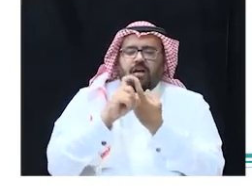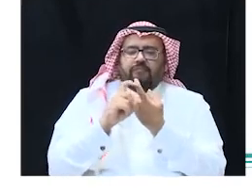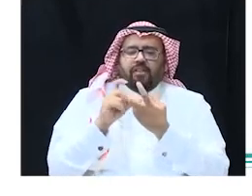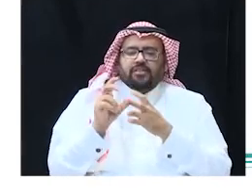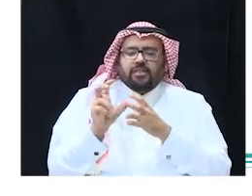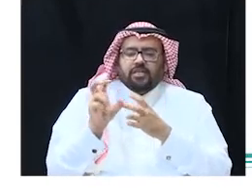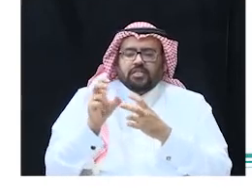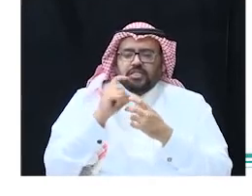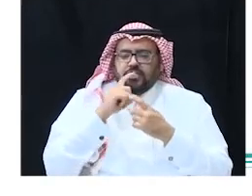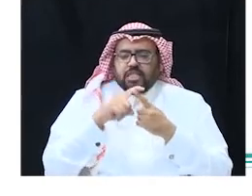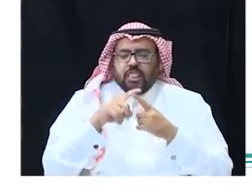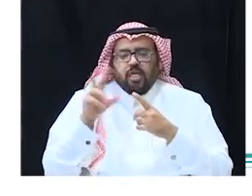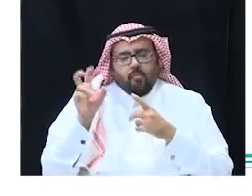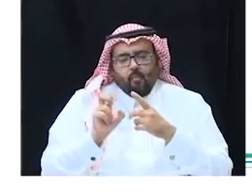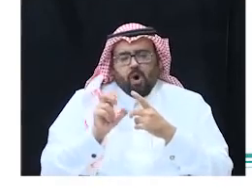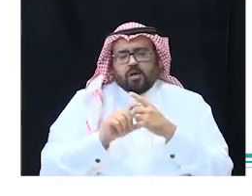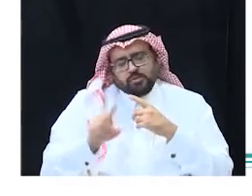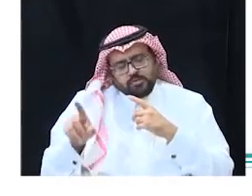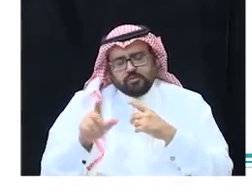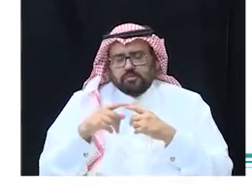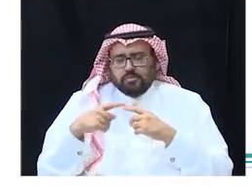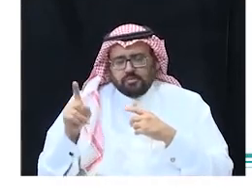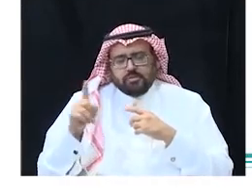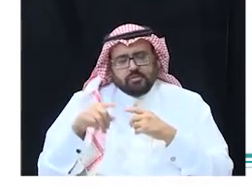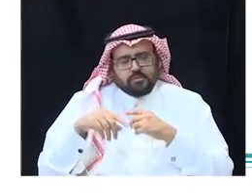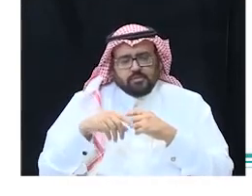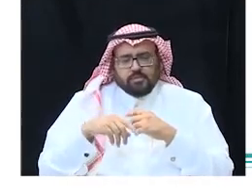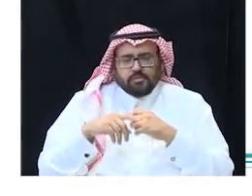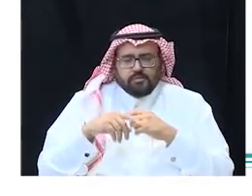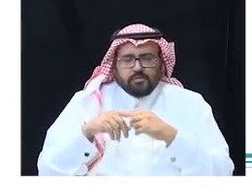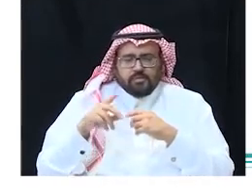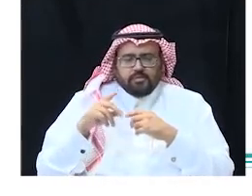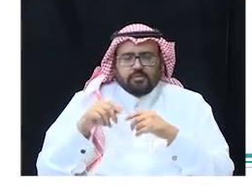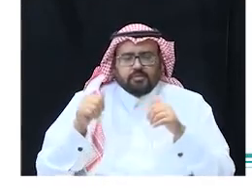ممتازين. القفل المصنوع من الحديد؟